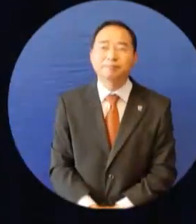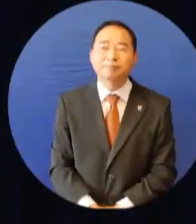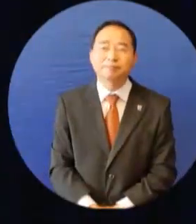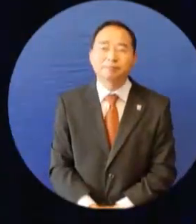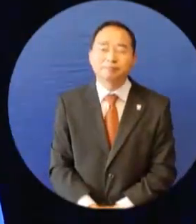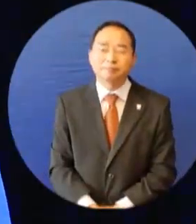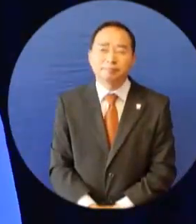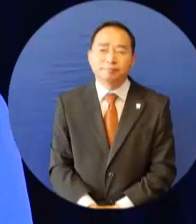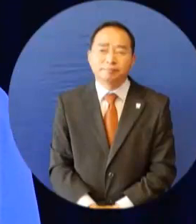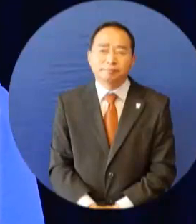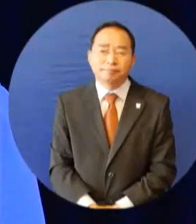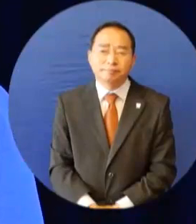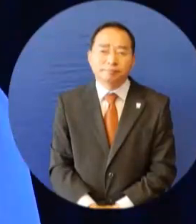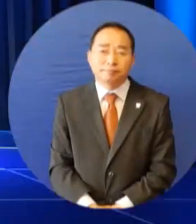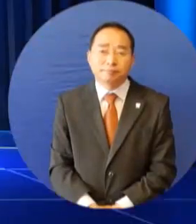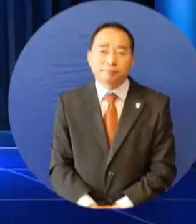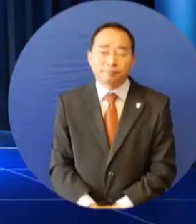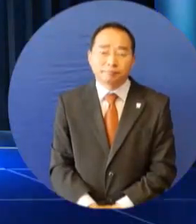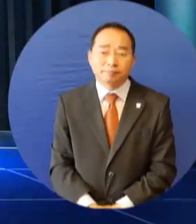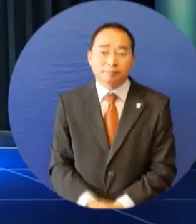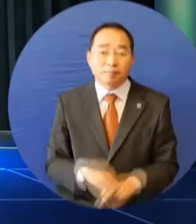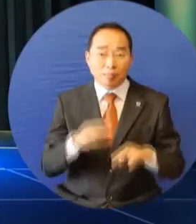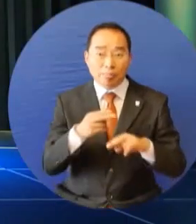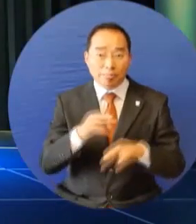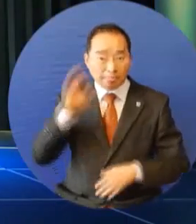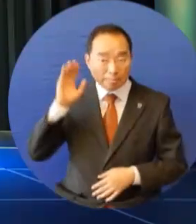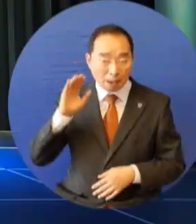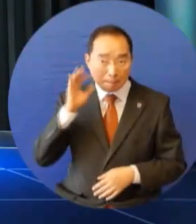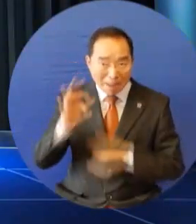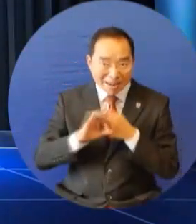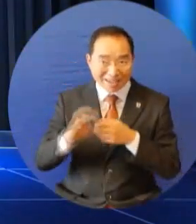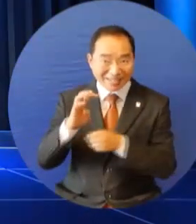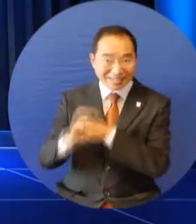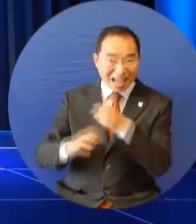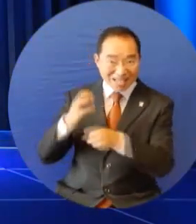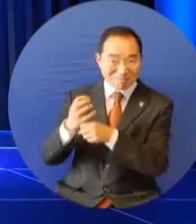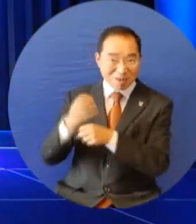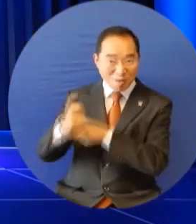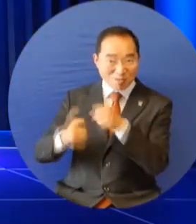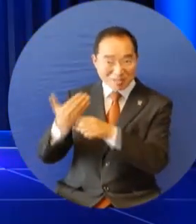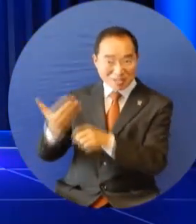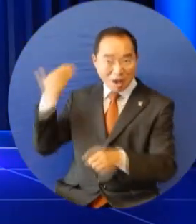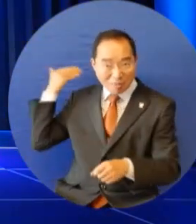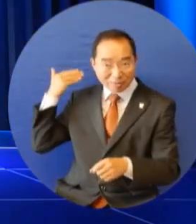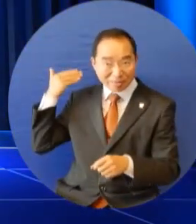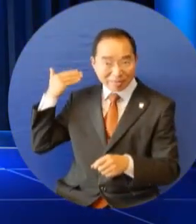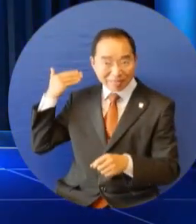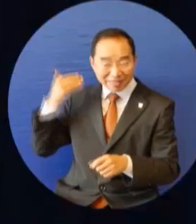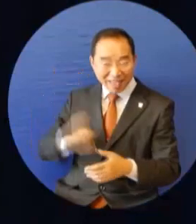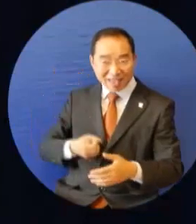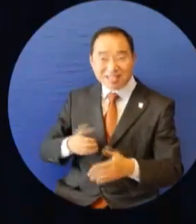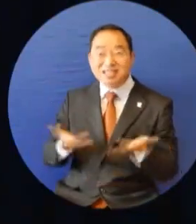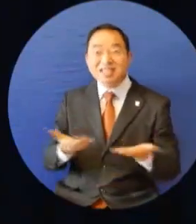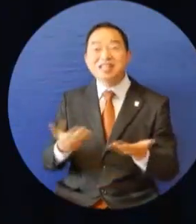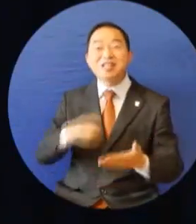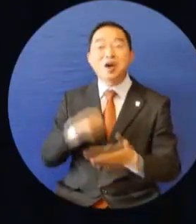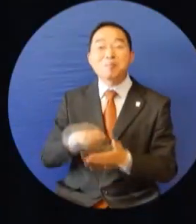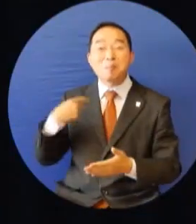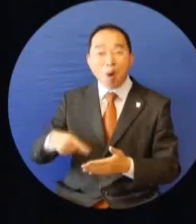있고 소멸할 수도 있고. 그러면 요리를 다시 선택하실 건가요? 돌아가더라도?